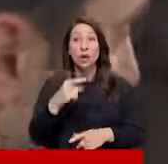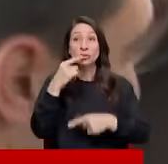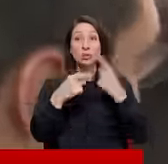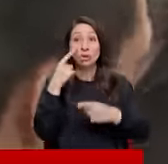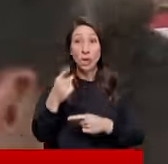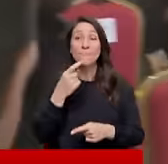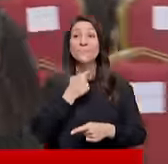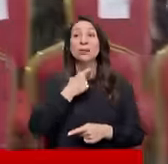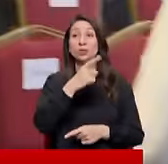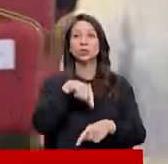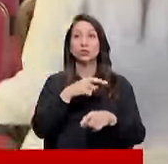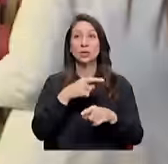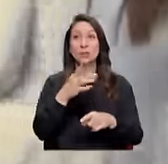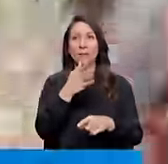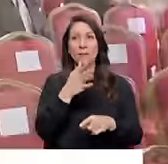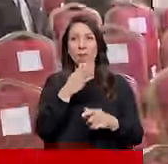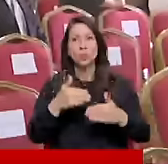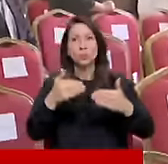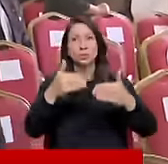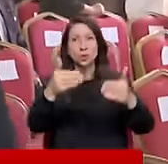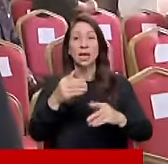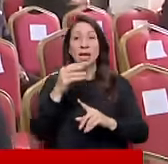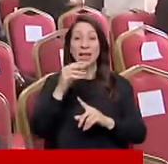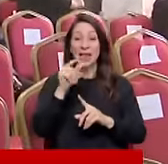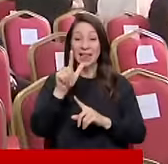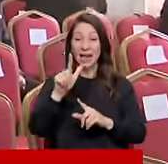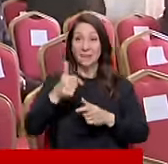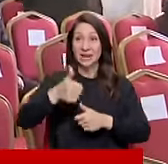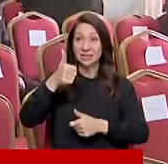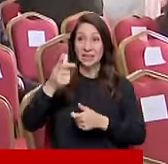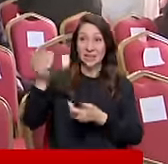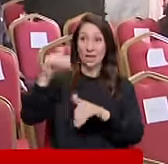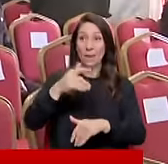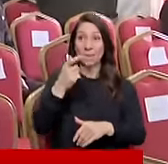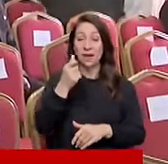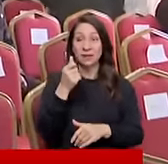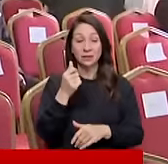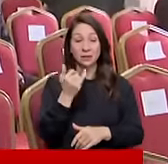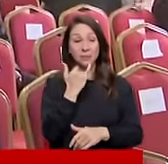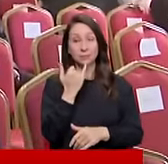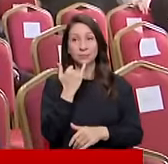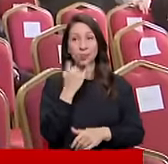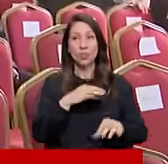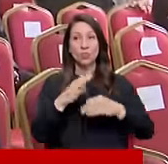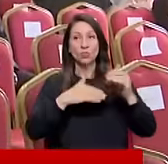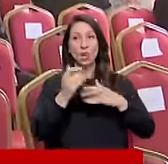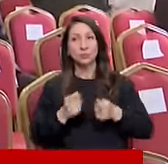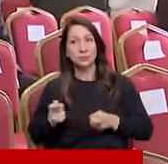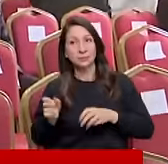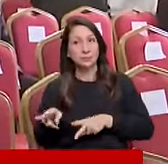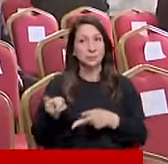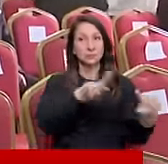göre Beykoz'da da süreç bilinçli uzatılıyor. İller Bankası'ndan gelen paranın yandaş bir takım müteahhitlere aktarılması